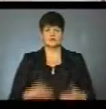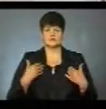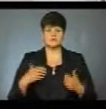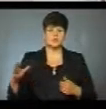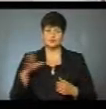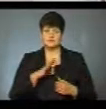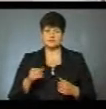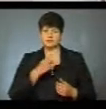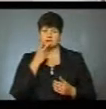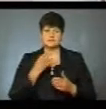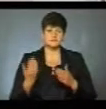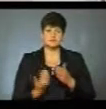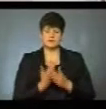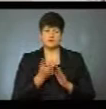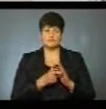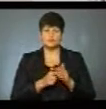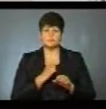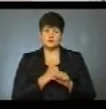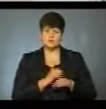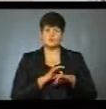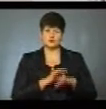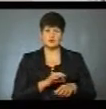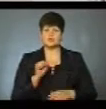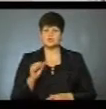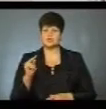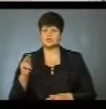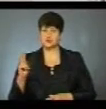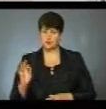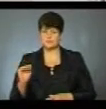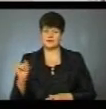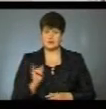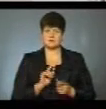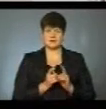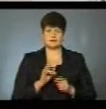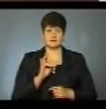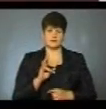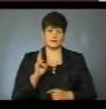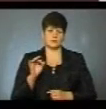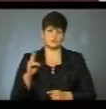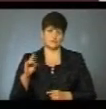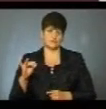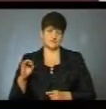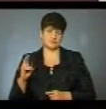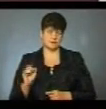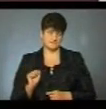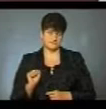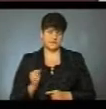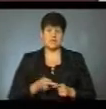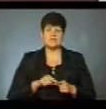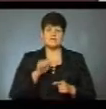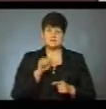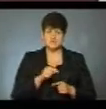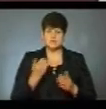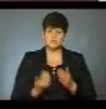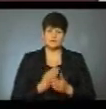Вітаю всіх, хто зараз з нами. Ви дивитесь новини. У студії для вас працюють ведуча Анастасія Чечко і сурдоперекладач Надія Коцовська. І у цьому випуску